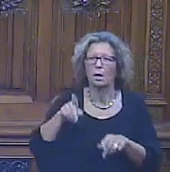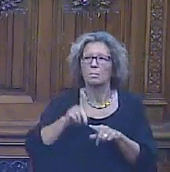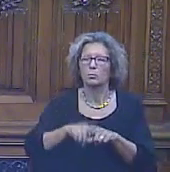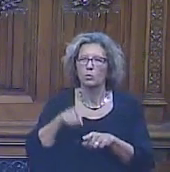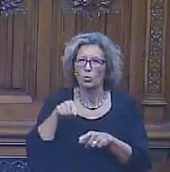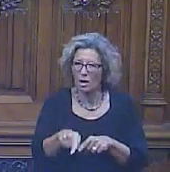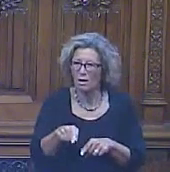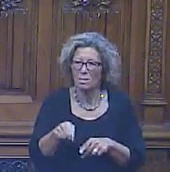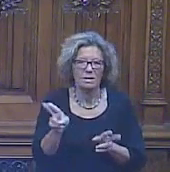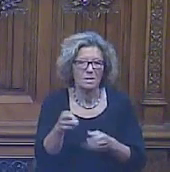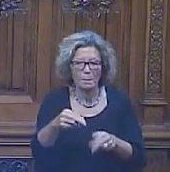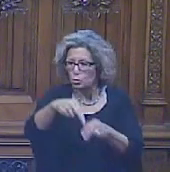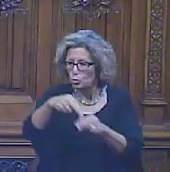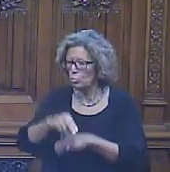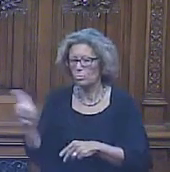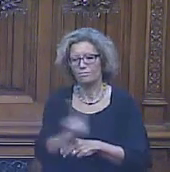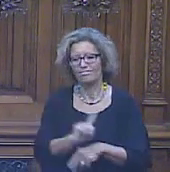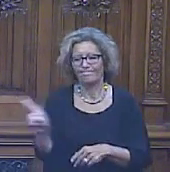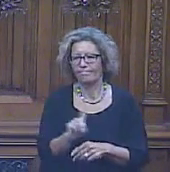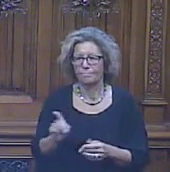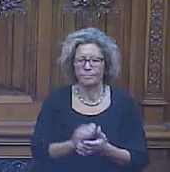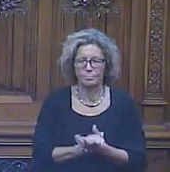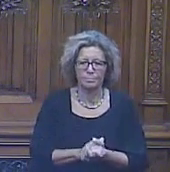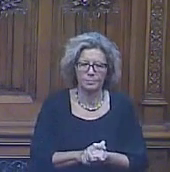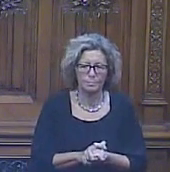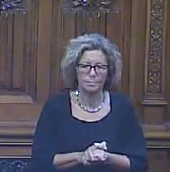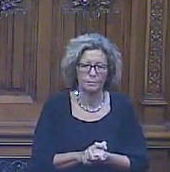da gibt es kein Zurück mehr.